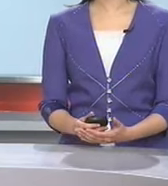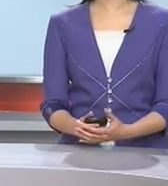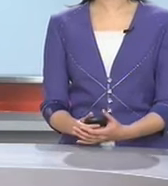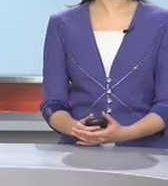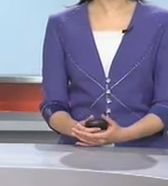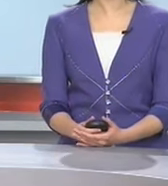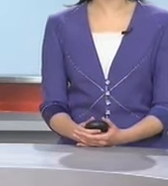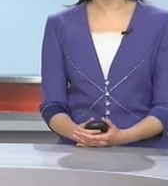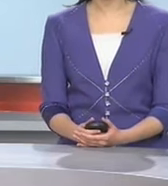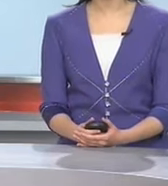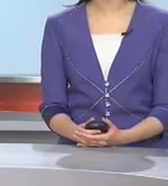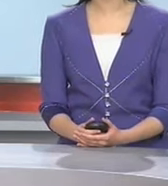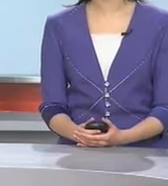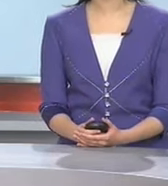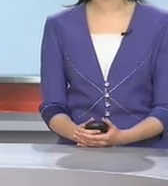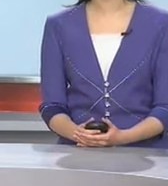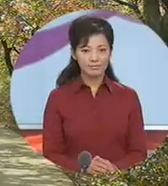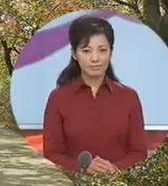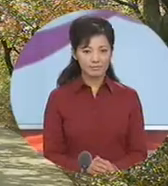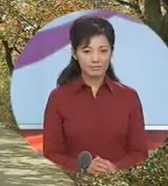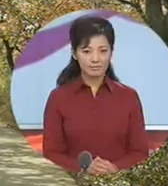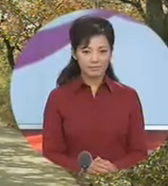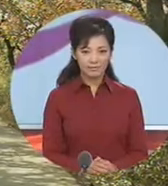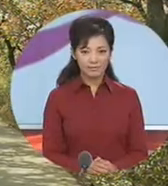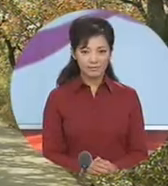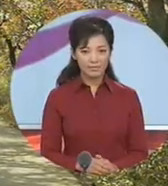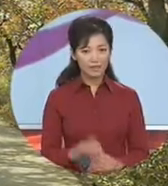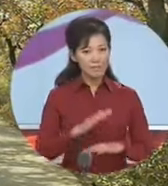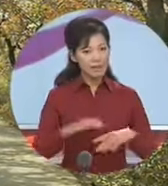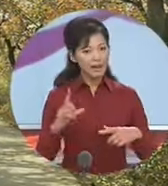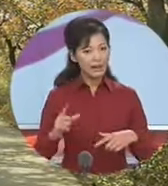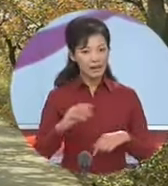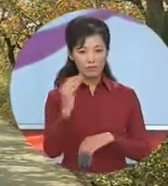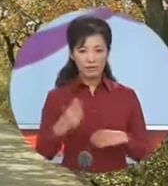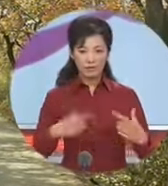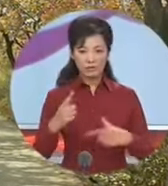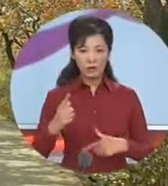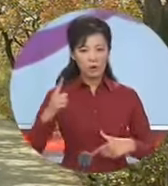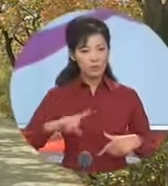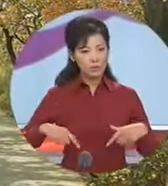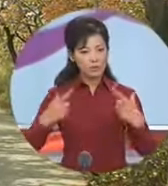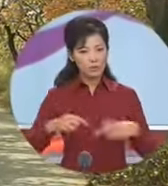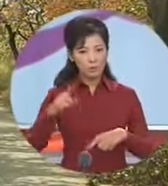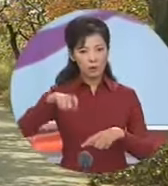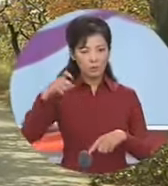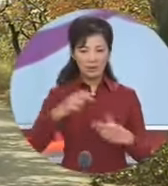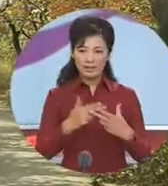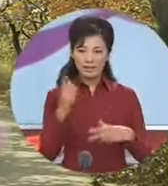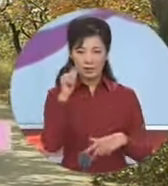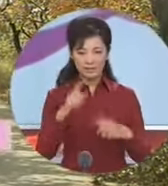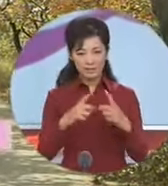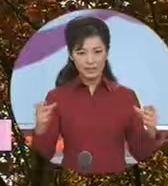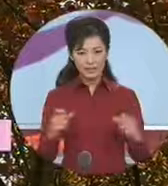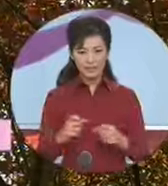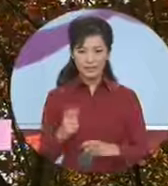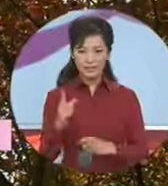景，实在是一个不错的好时机。 白蜡、栾树、椿树挂满了金黄色的叶子，